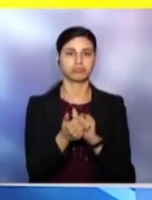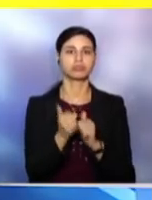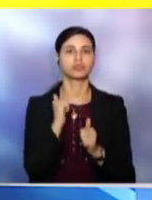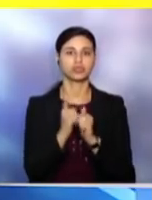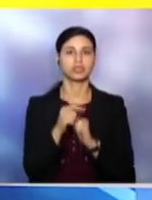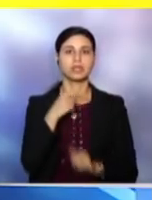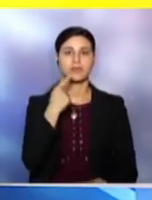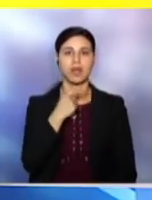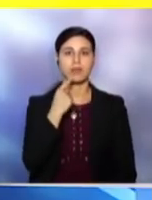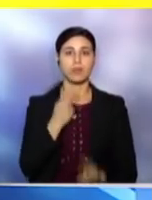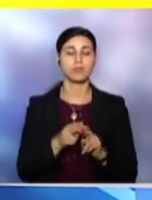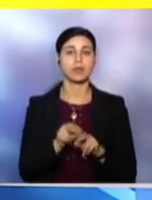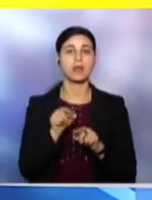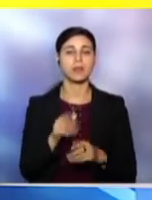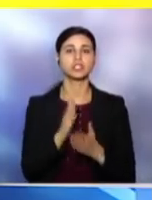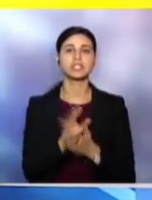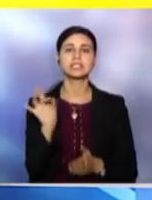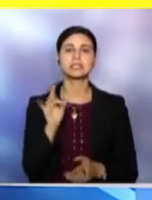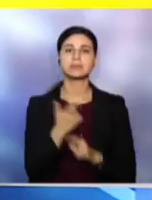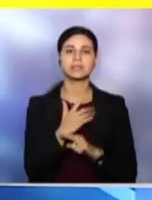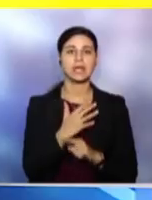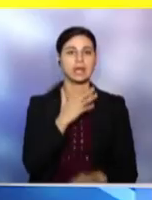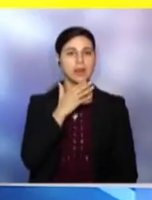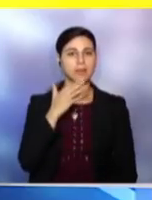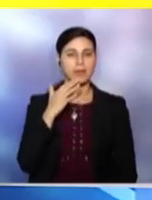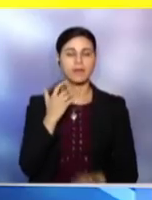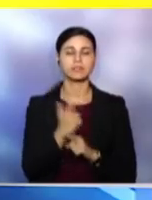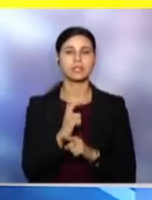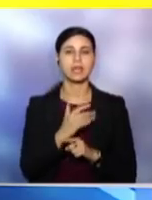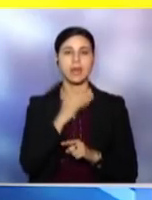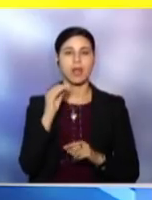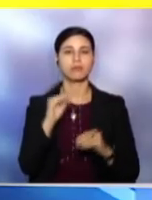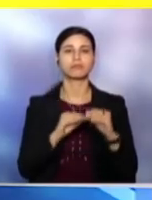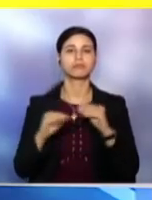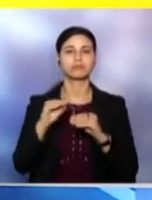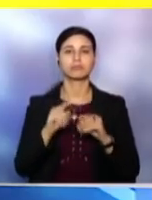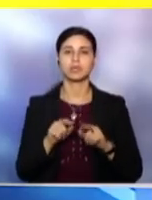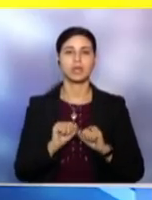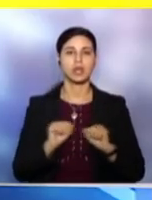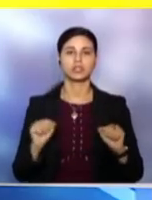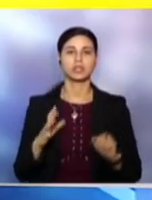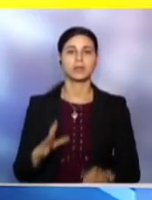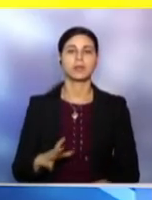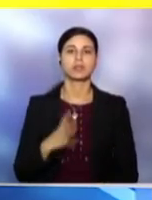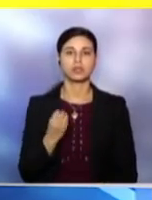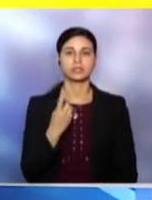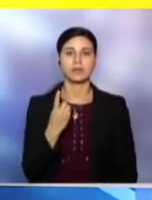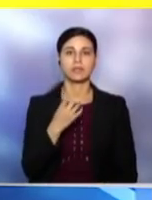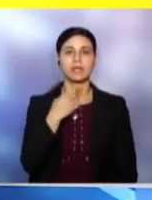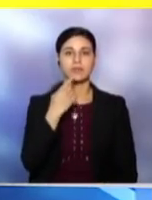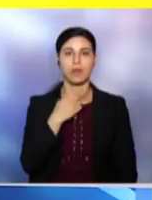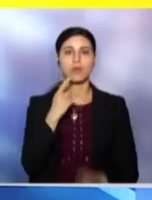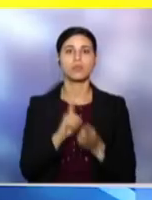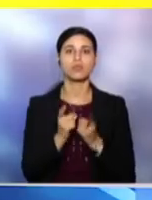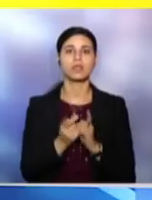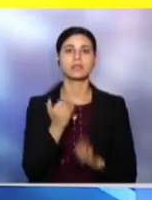ვამბობ ხოლმე, ანუ მასში არის ტრანსცხიმები, ძალიან ბევრი ტექნოლოგიური პროდუქტი, რომელიც არ შეიძლება იყოს კიდევ ერთხელ ვამბობ, მიუხედავად